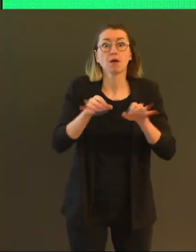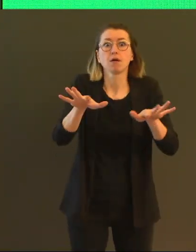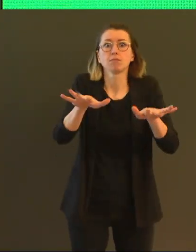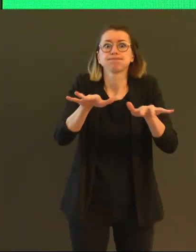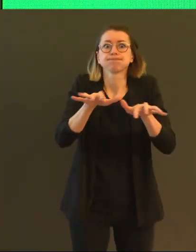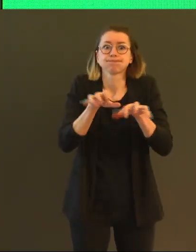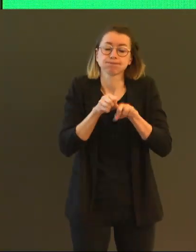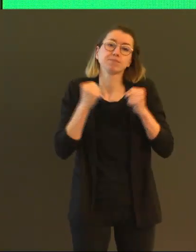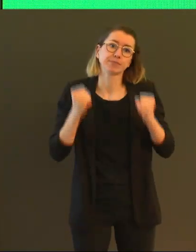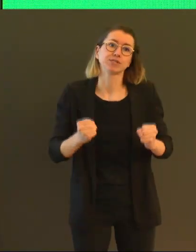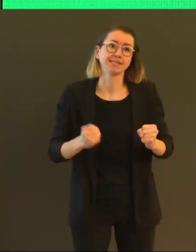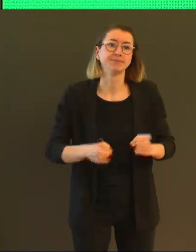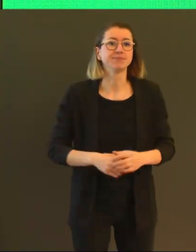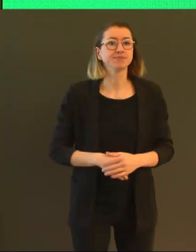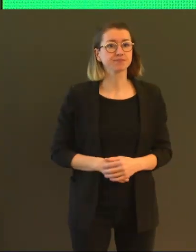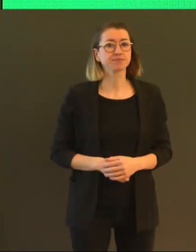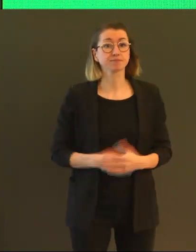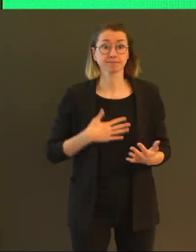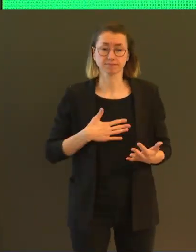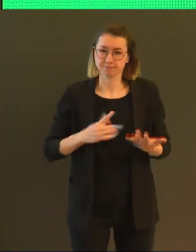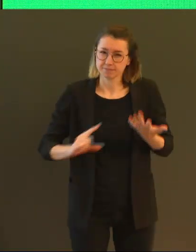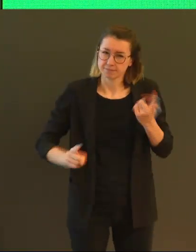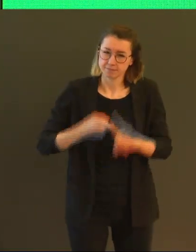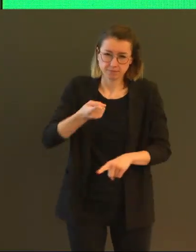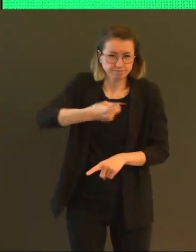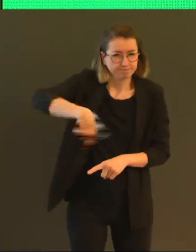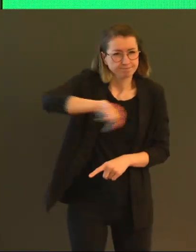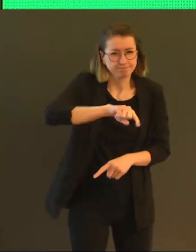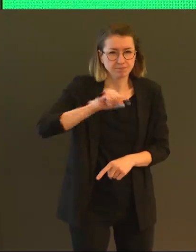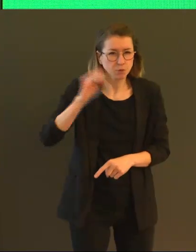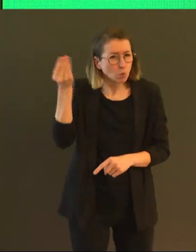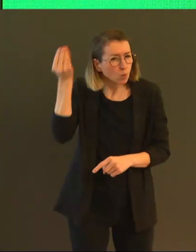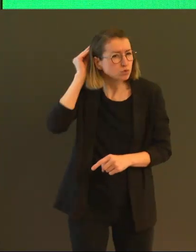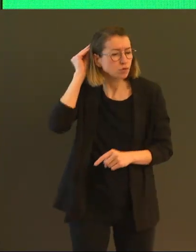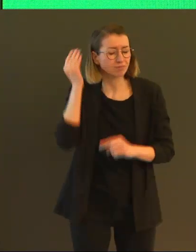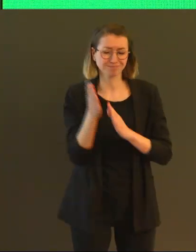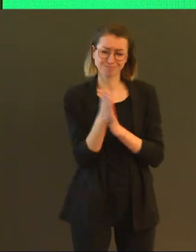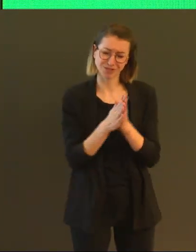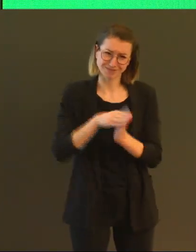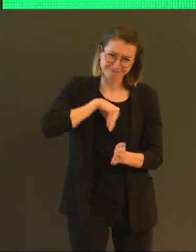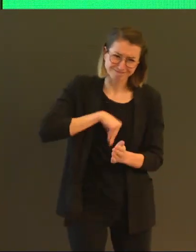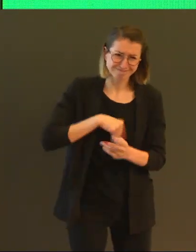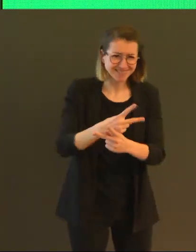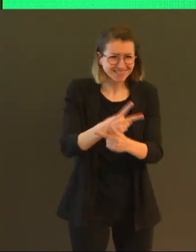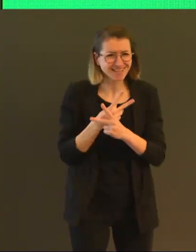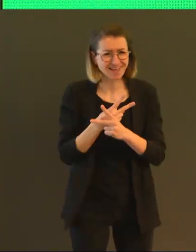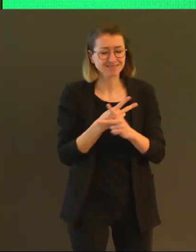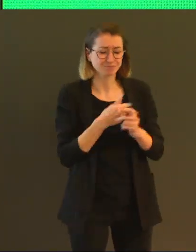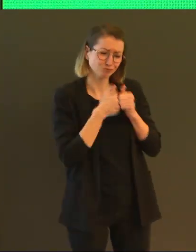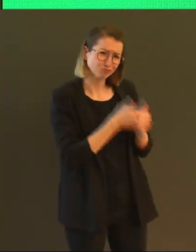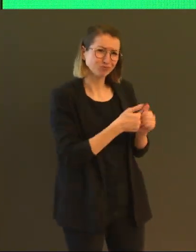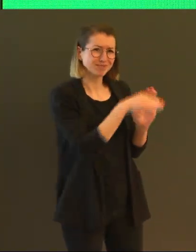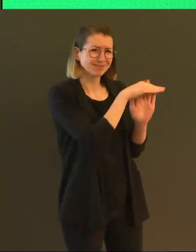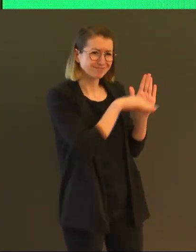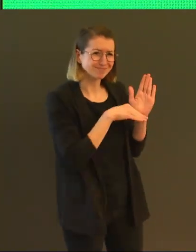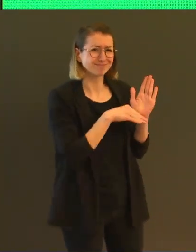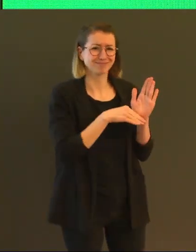lors une motivation pour chacun d'entre nous de respecter au mieux aujourd'hui ces recommandations et d'adapter nos gestes quotidiens.